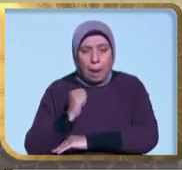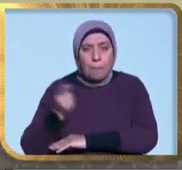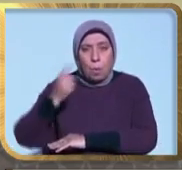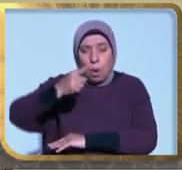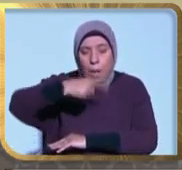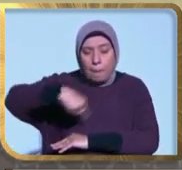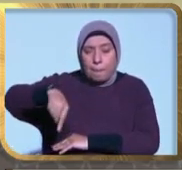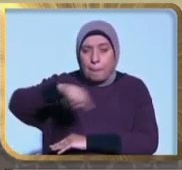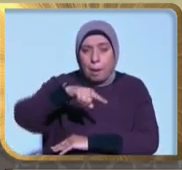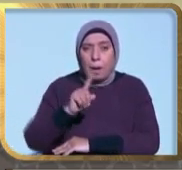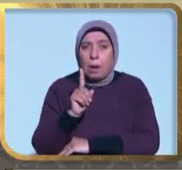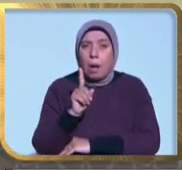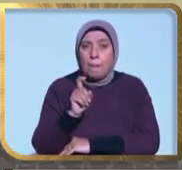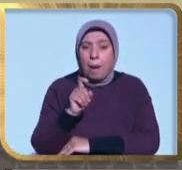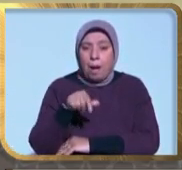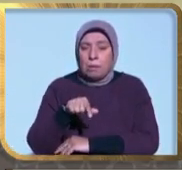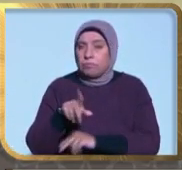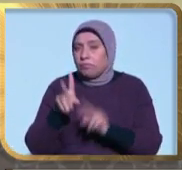وبئر